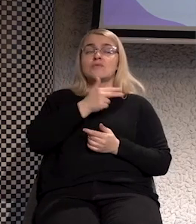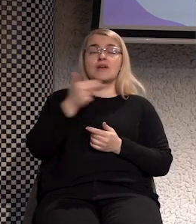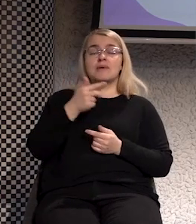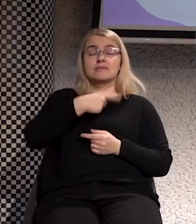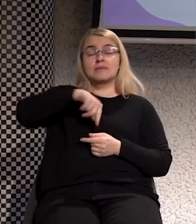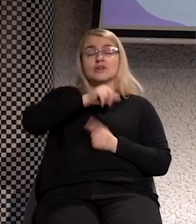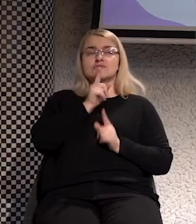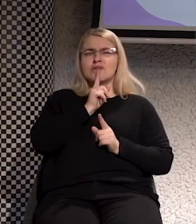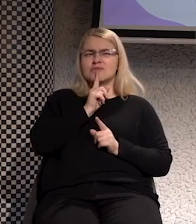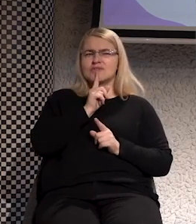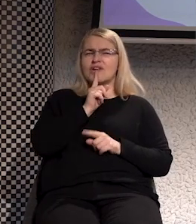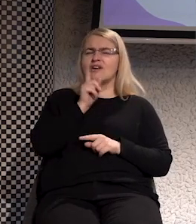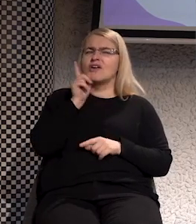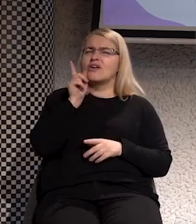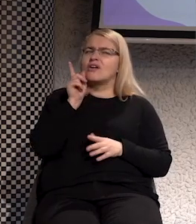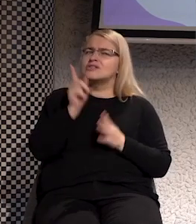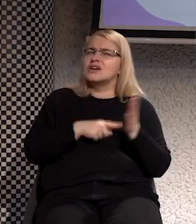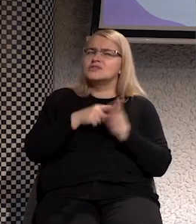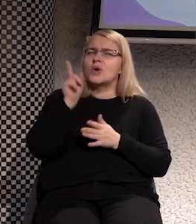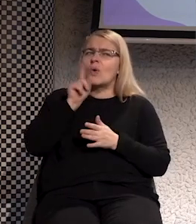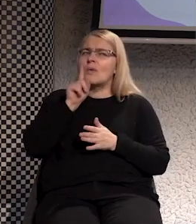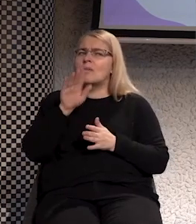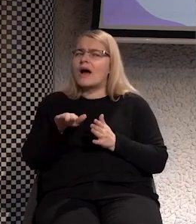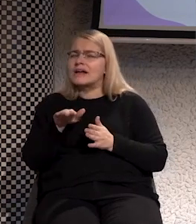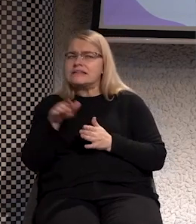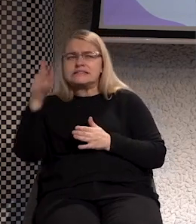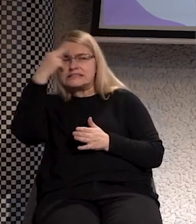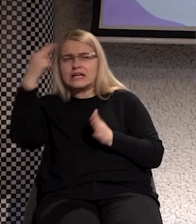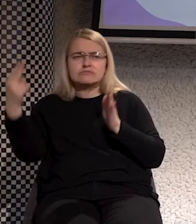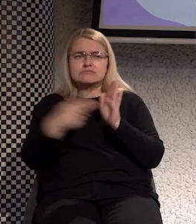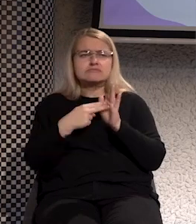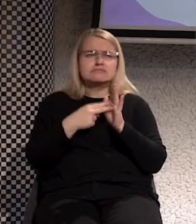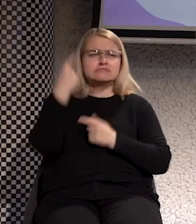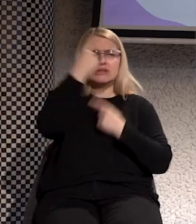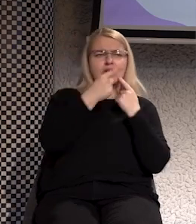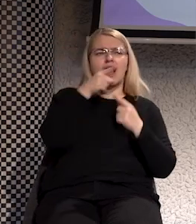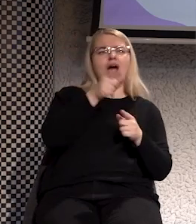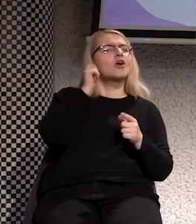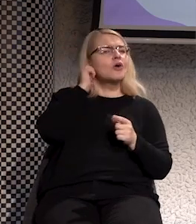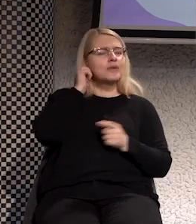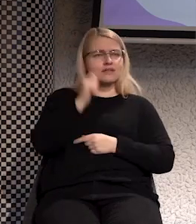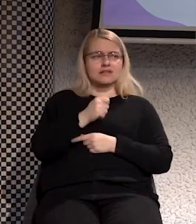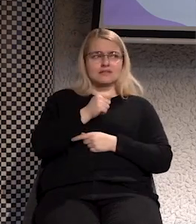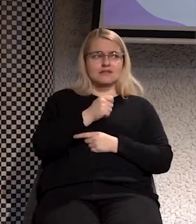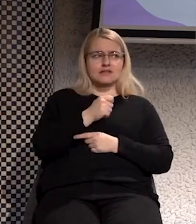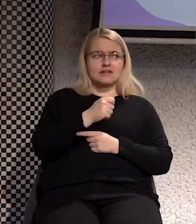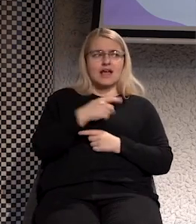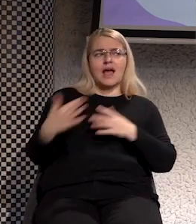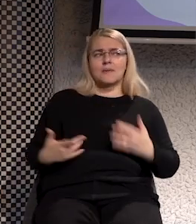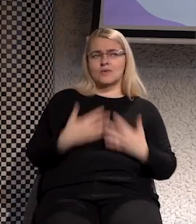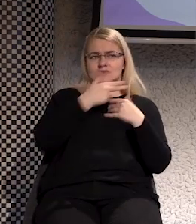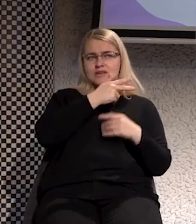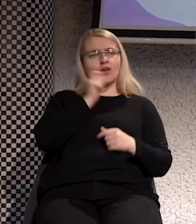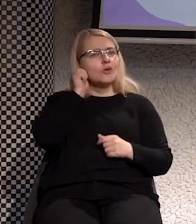chłopakom kojarzą stereotypowo z kobietami, że to z kobietami ewentualnie o emocjach, że to trenerki raczej jak już to przychodzą. Dlatego my